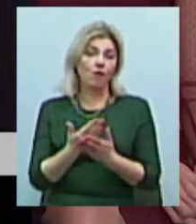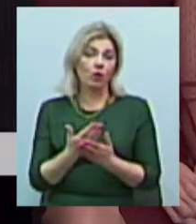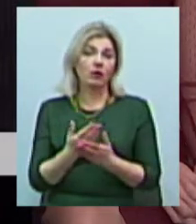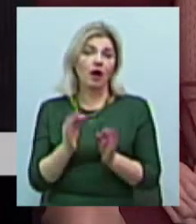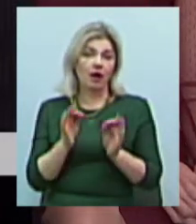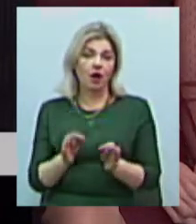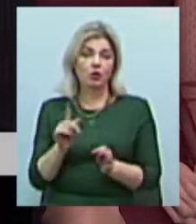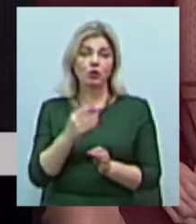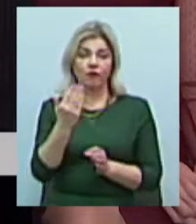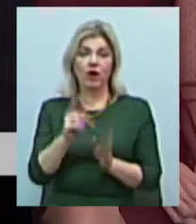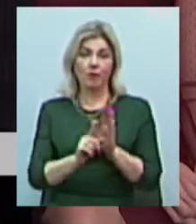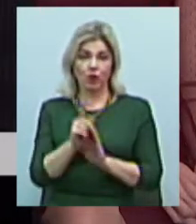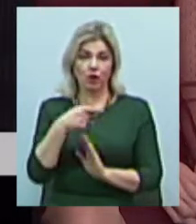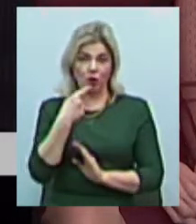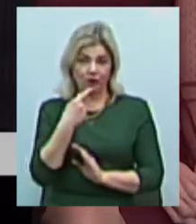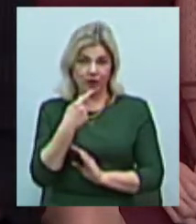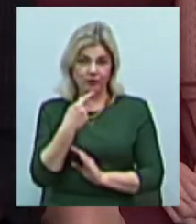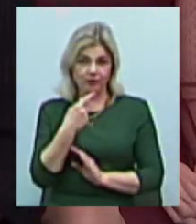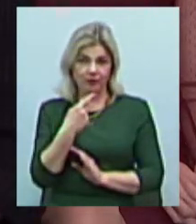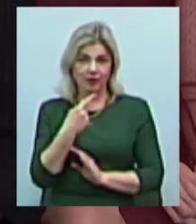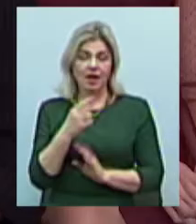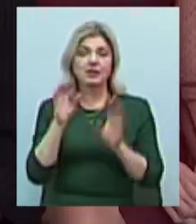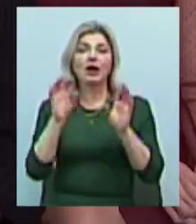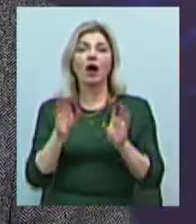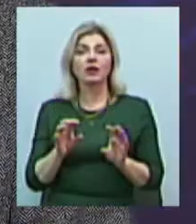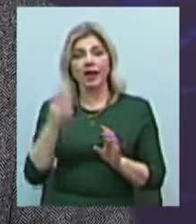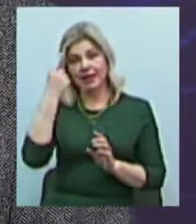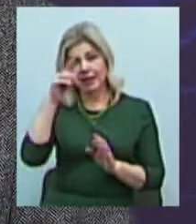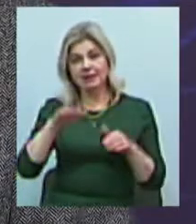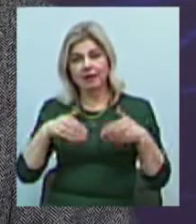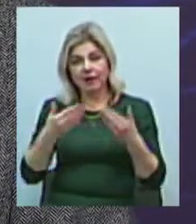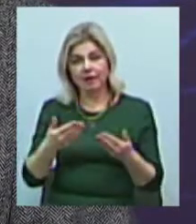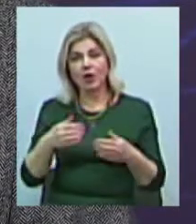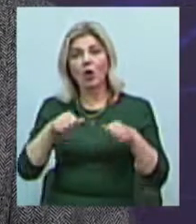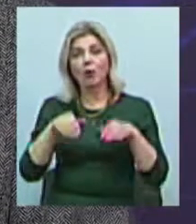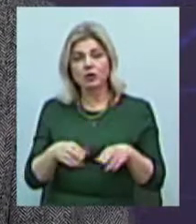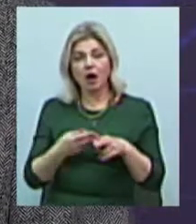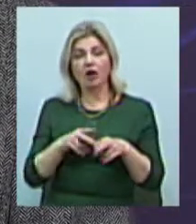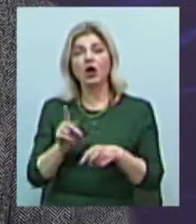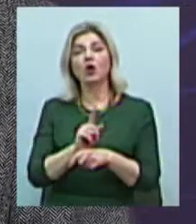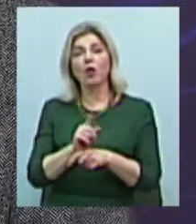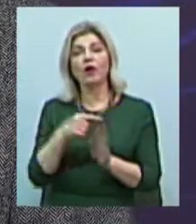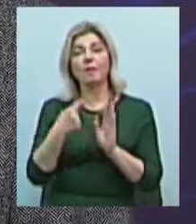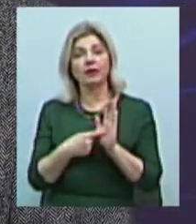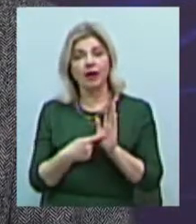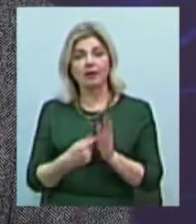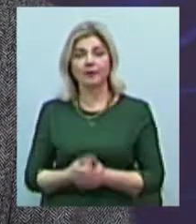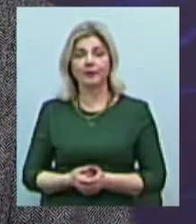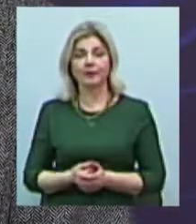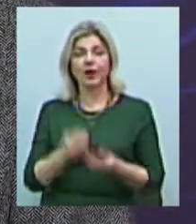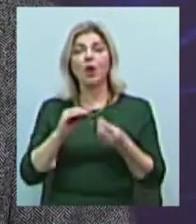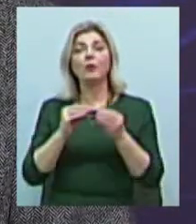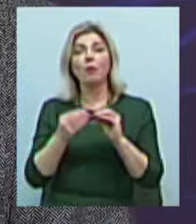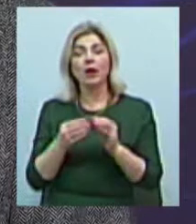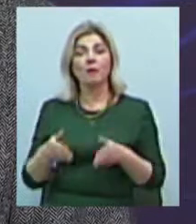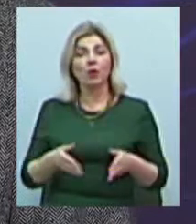саме то, що ви почали говорити, ну, законодавчі ініціативи, так, постанови, які би врегулювали це питання. Питання, проблема